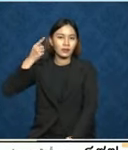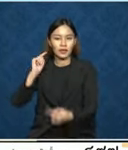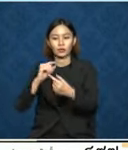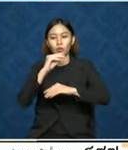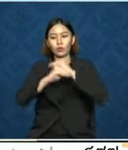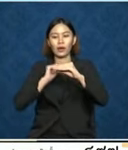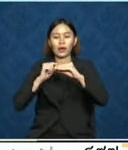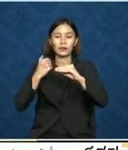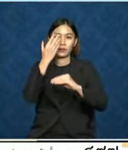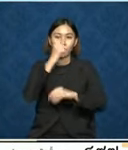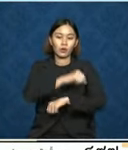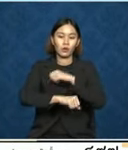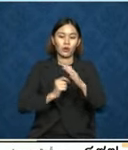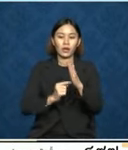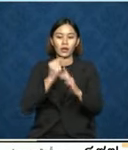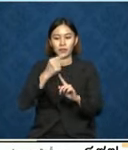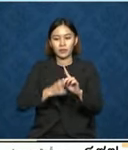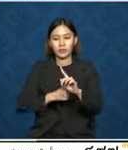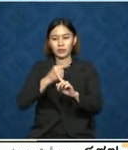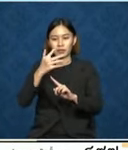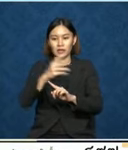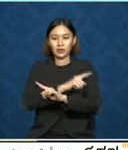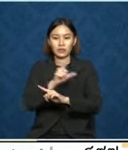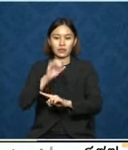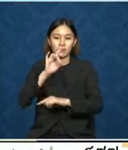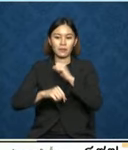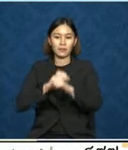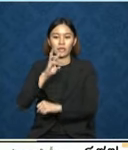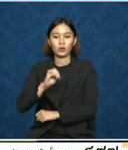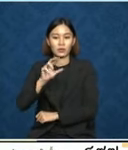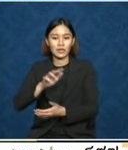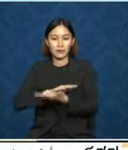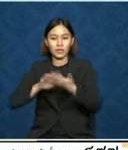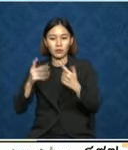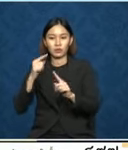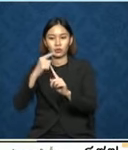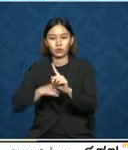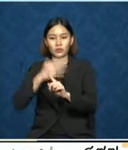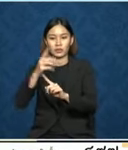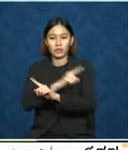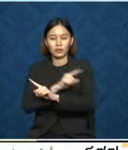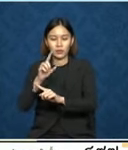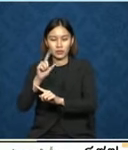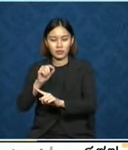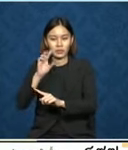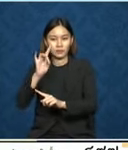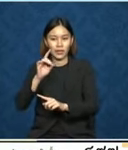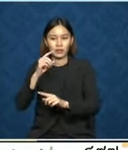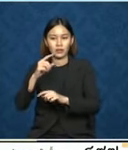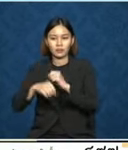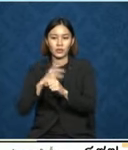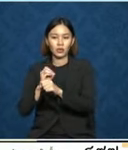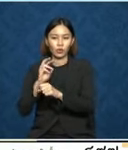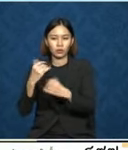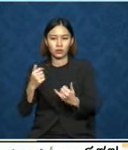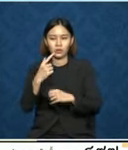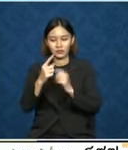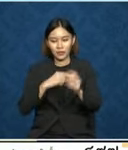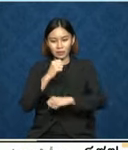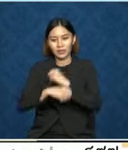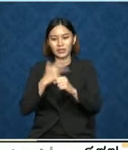การนี้นะคะเริ่มก่อสร้างเมื่อวันที่ 28พ.ค 63มีกำหนดการแล้วเสร็จ 27พค 66เป็นระยะเวลา 3ปีแต่ณวัน